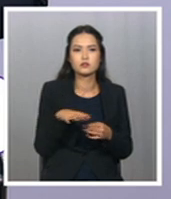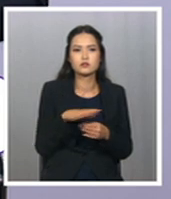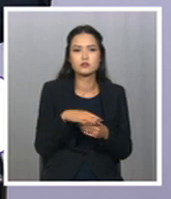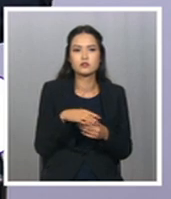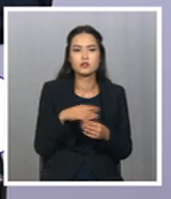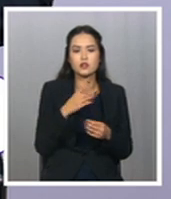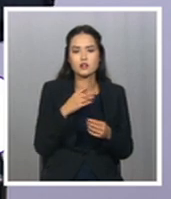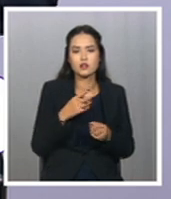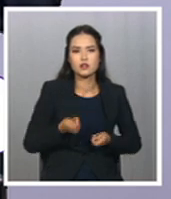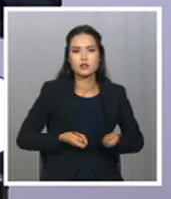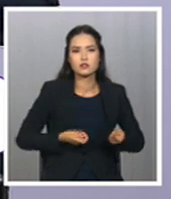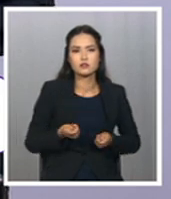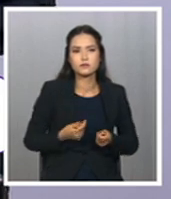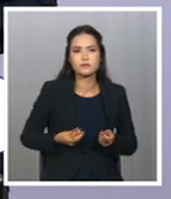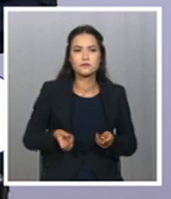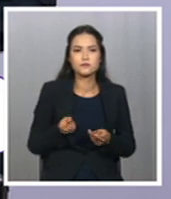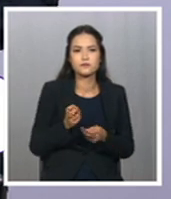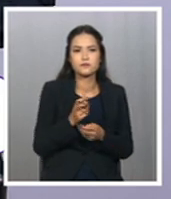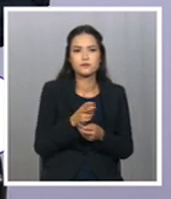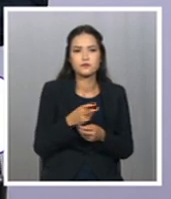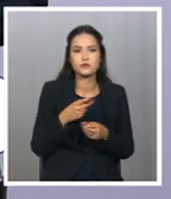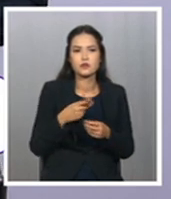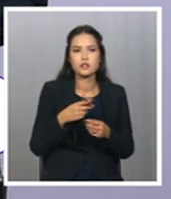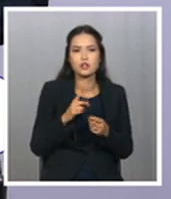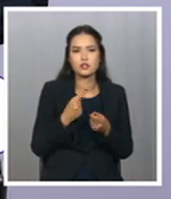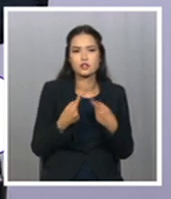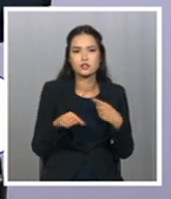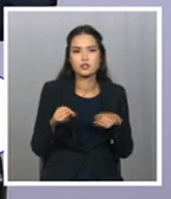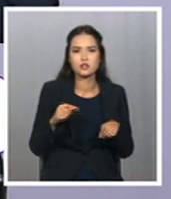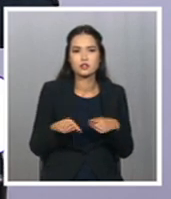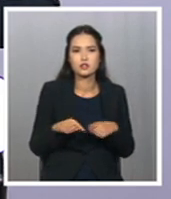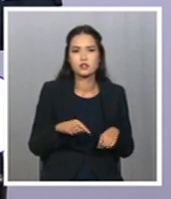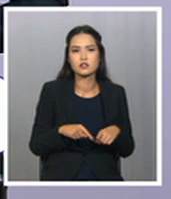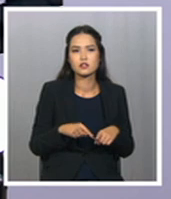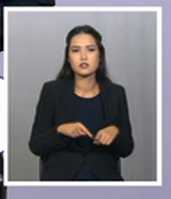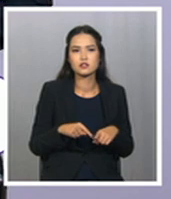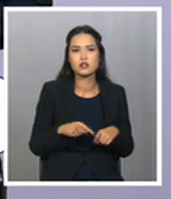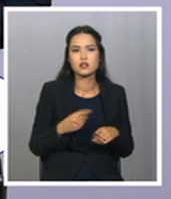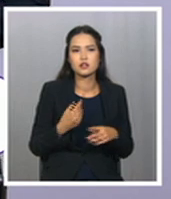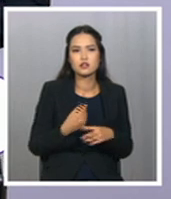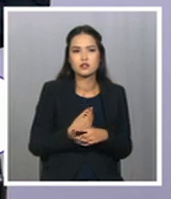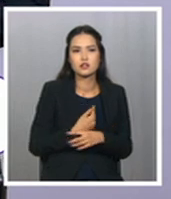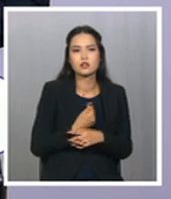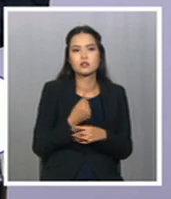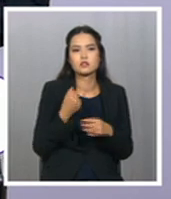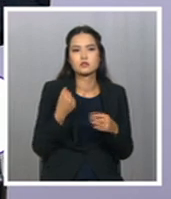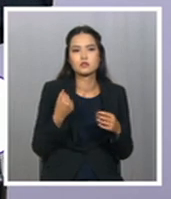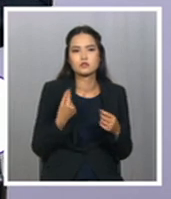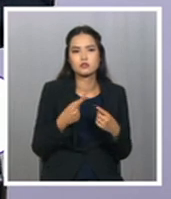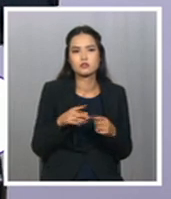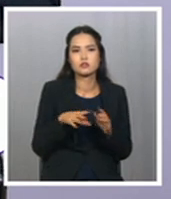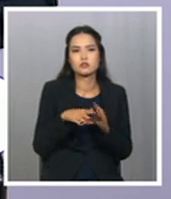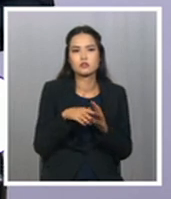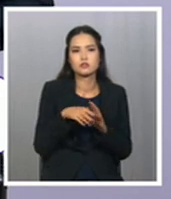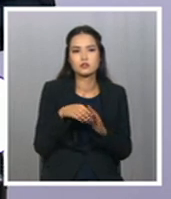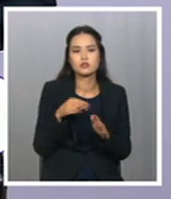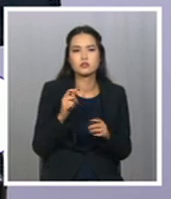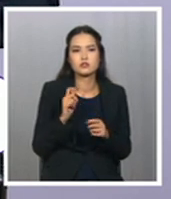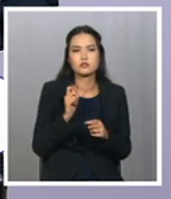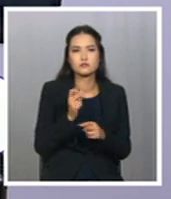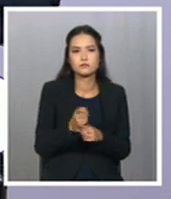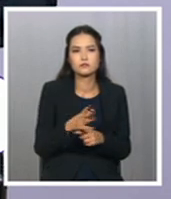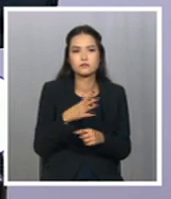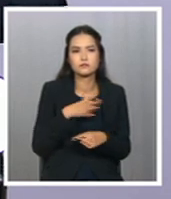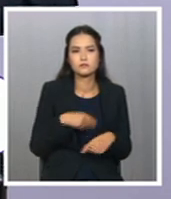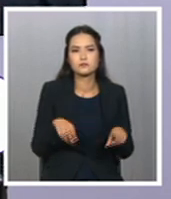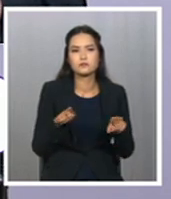жатқан саясаттан түбегейлі түрде ерешеленетін жаңағы жаңа бағдар саясатын ұсынған болады. Осылайша